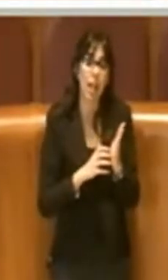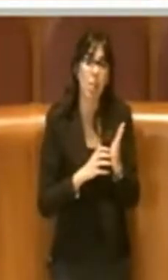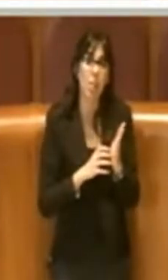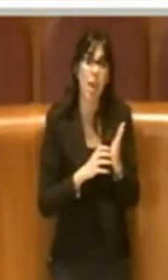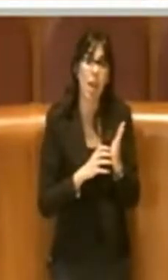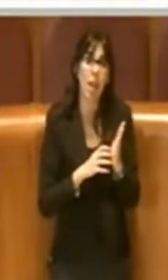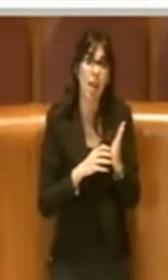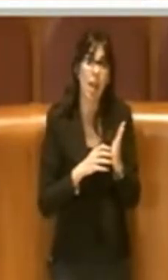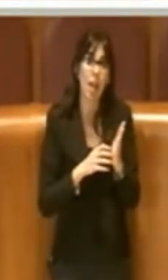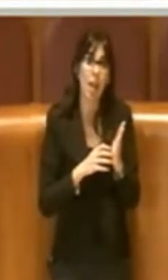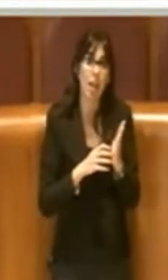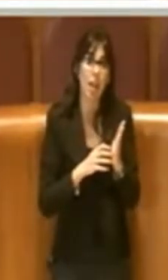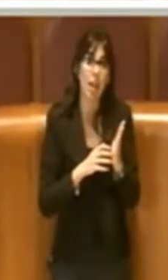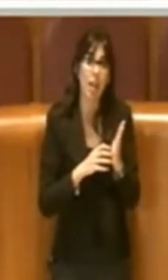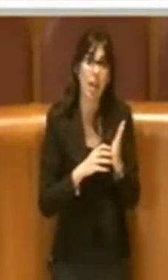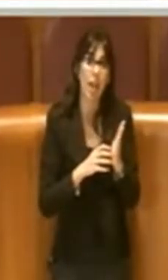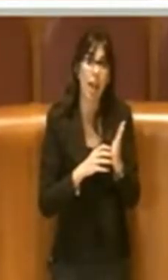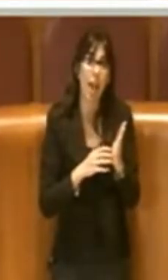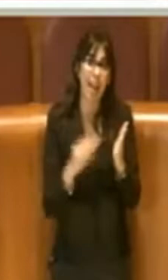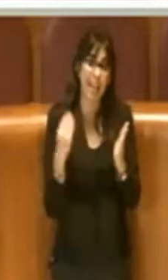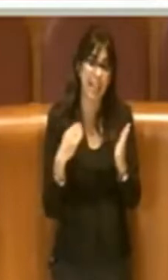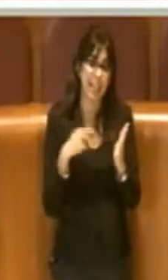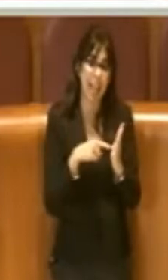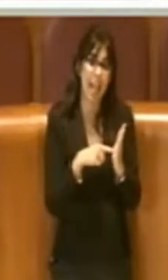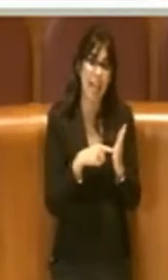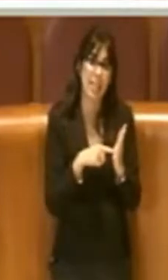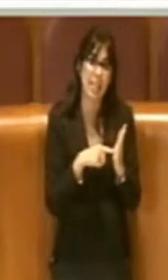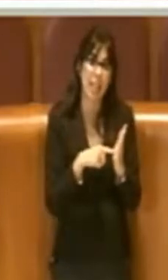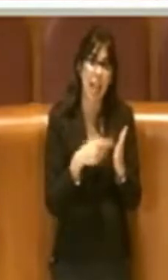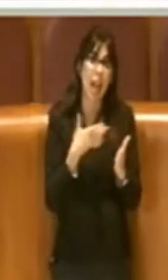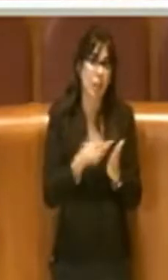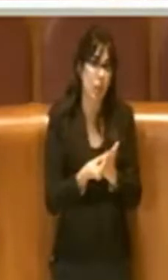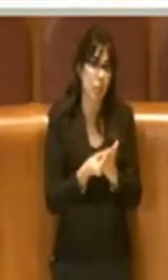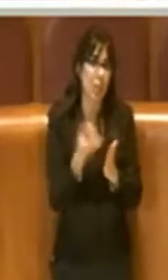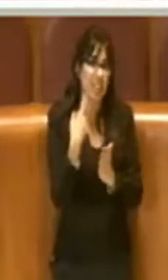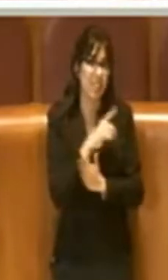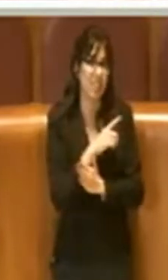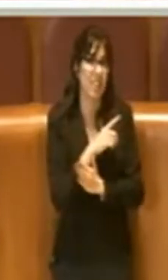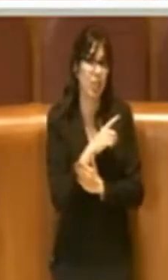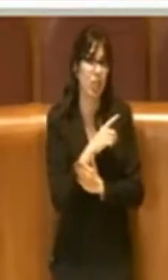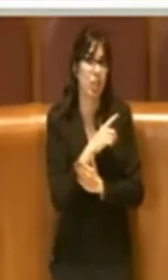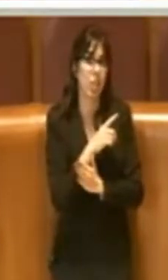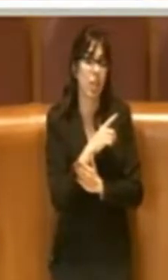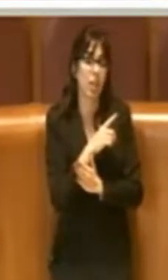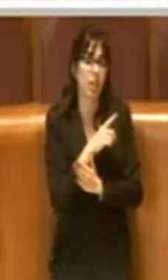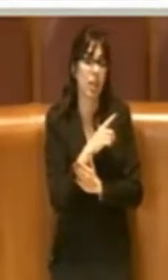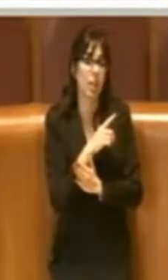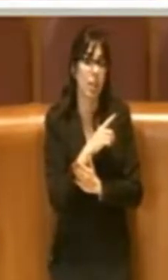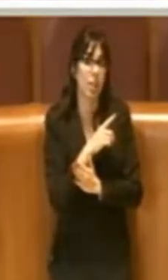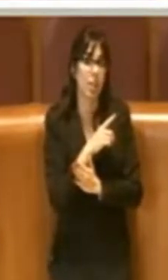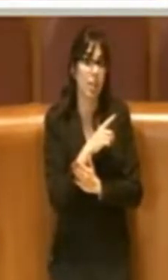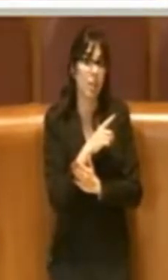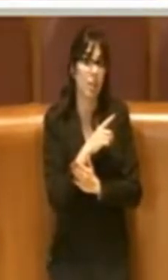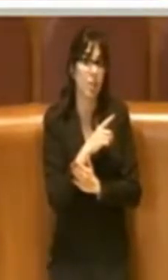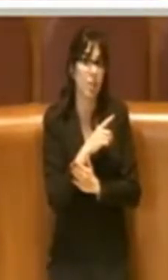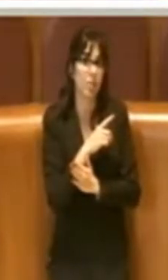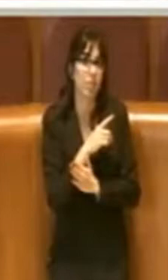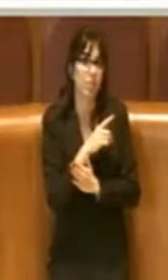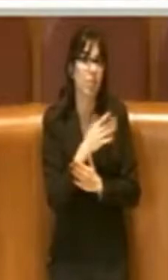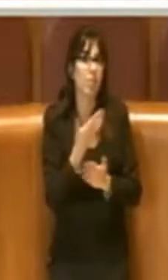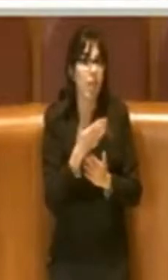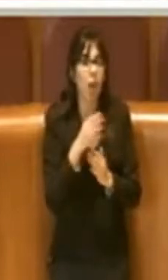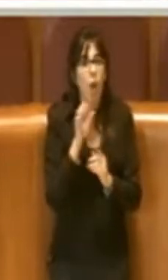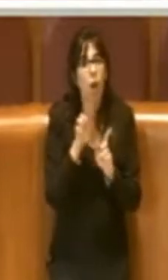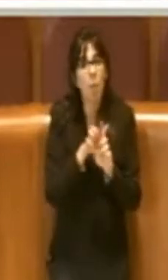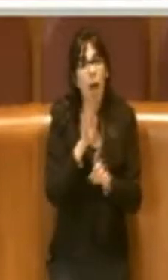che queste linee guida prevedono e quello che ci siamo